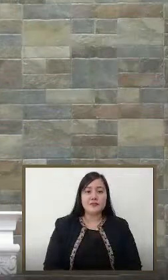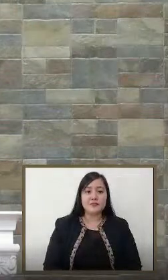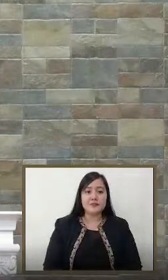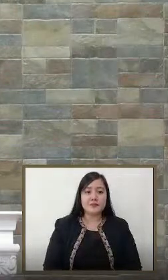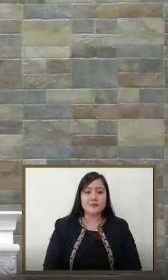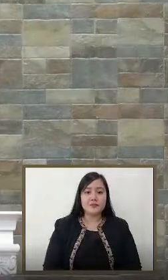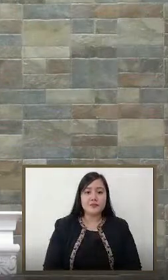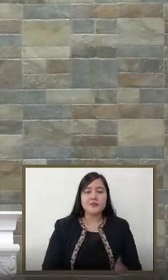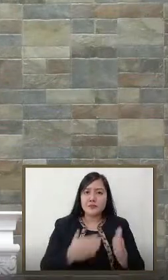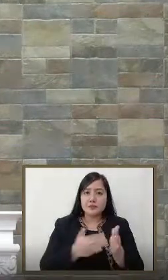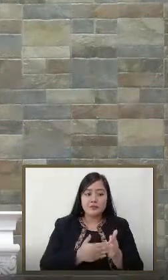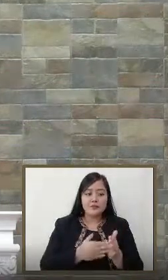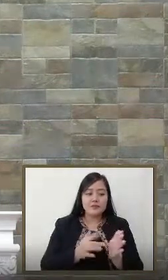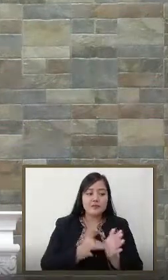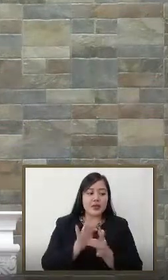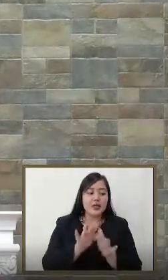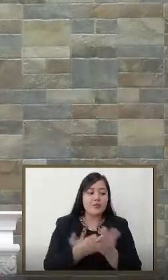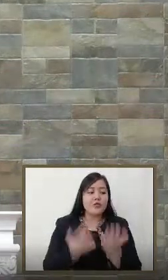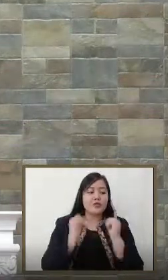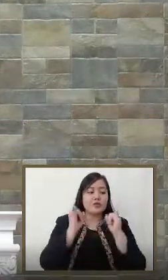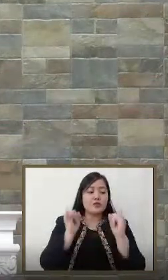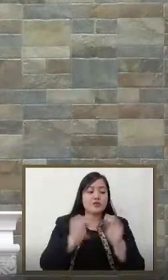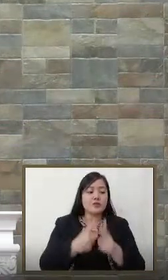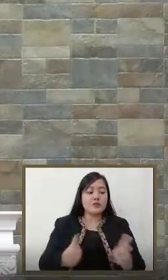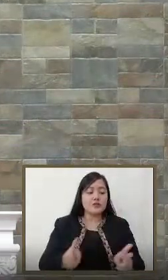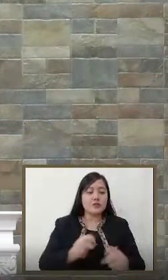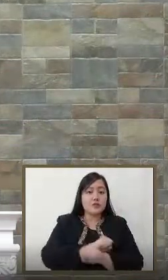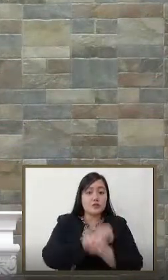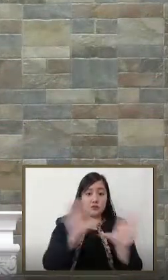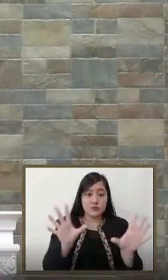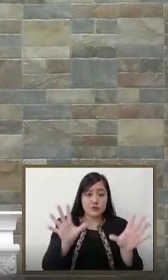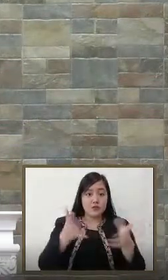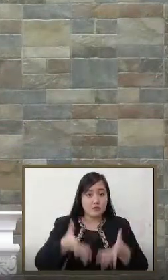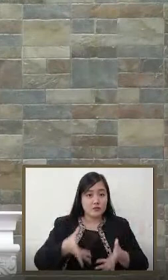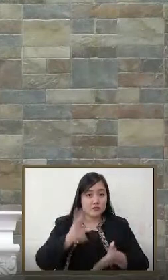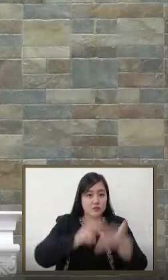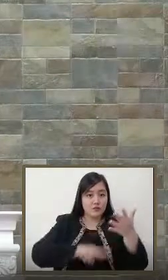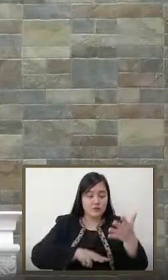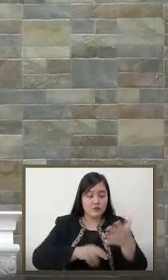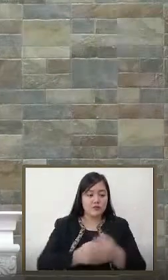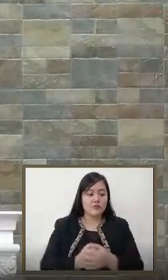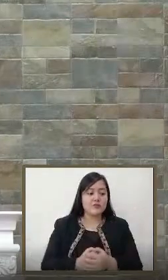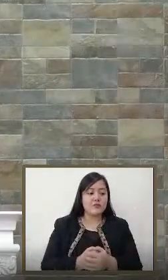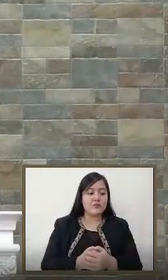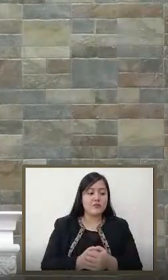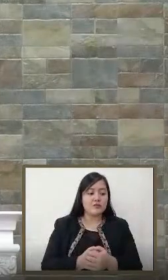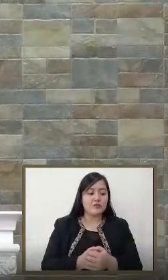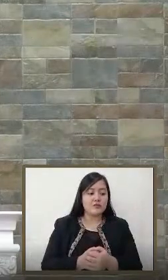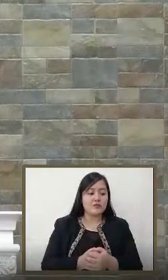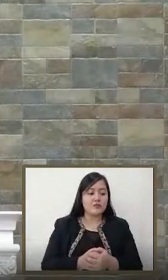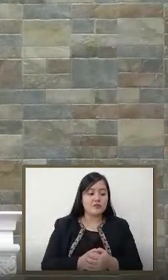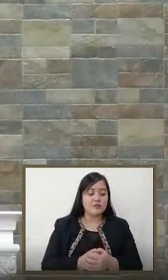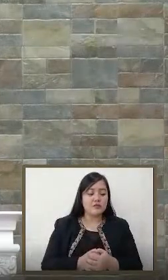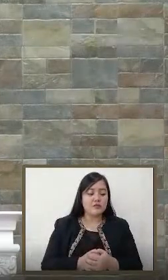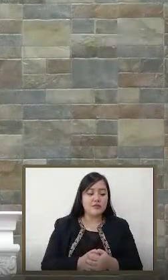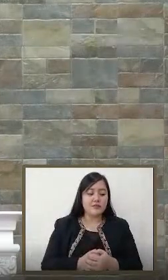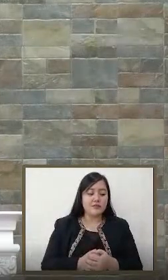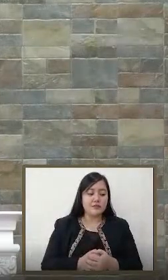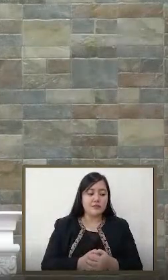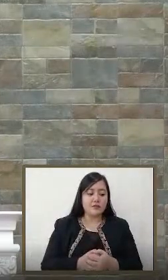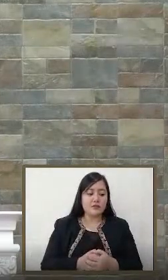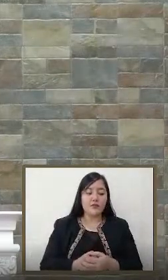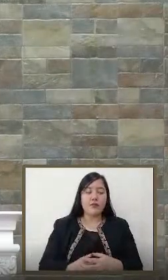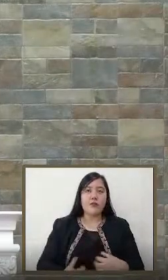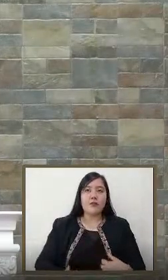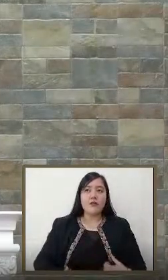yung instruction ng Biblia mula dito sa ating pong talatang binasa. Amen? Amen? Kapatid, tingnan